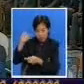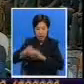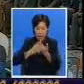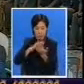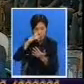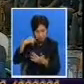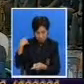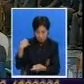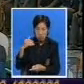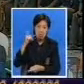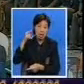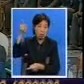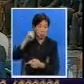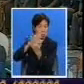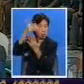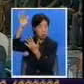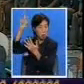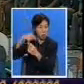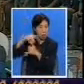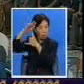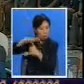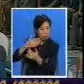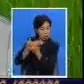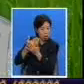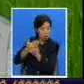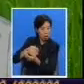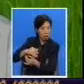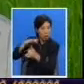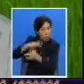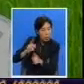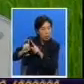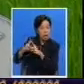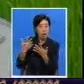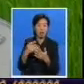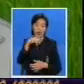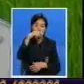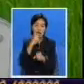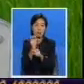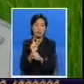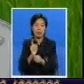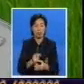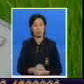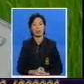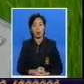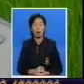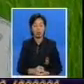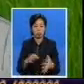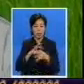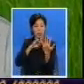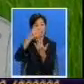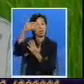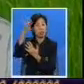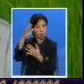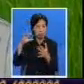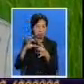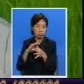การกดราคามาจากต่างประเทศเนี่ยเราจะดันหรือเราจะสู้ยังไงครับ คือในเรื่องของต่างประเทศเนี่ยนะครับสินค้าอย่างนี้บางครั้งบางช่วงก็เ